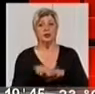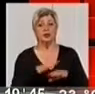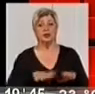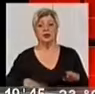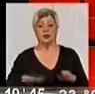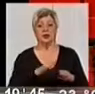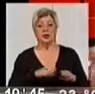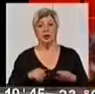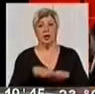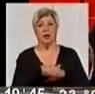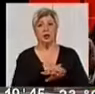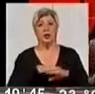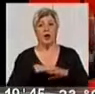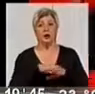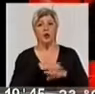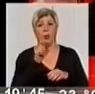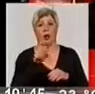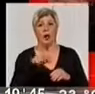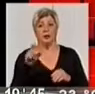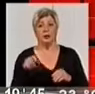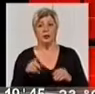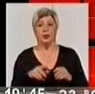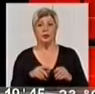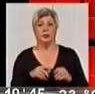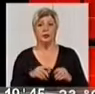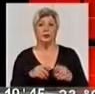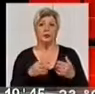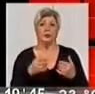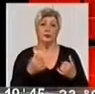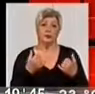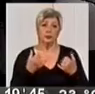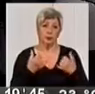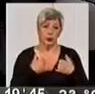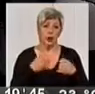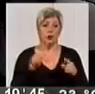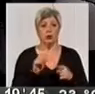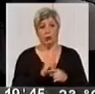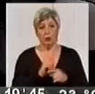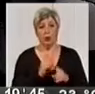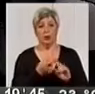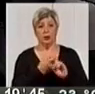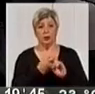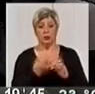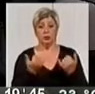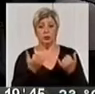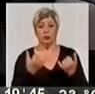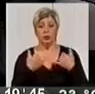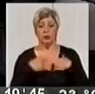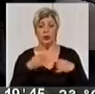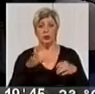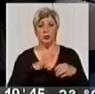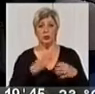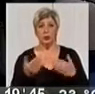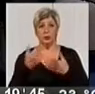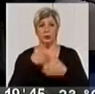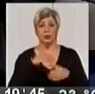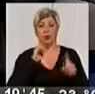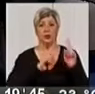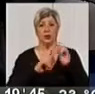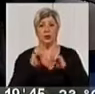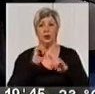вони з'являються нові. От у вас нормальний контакт. Сьогодні вони в нас були на нараді, і у них є